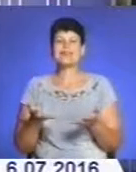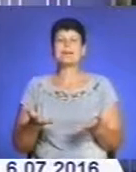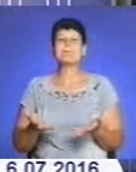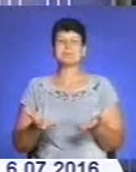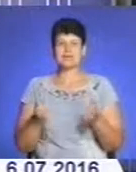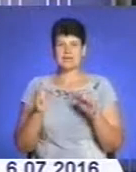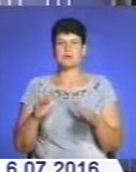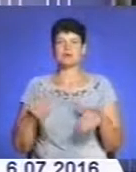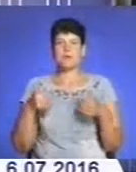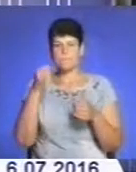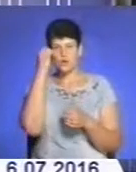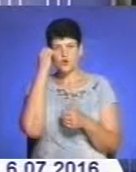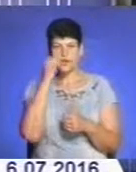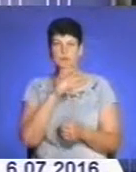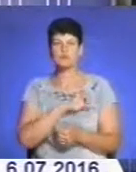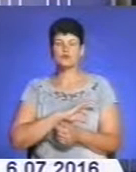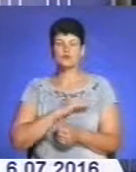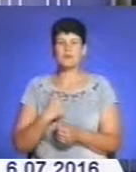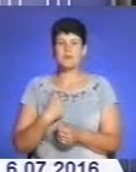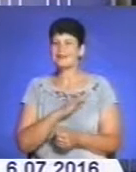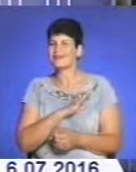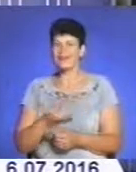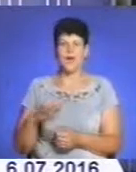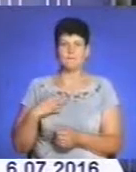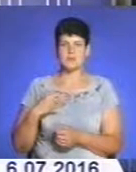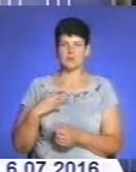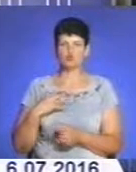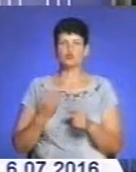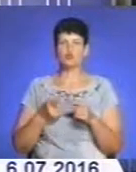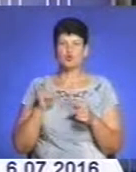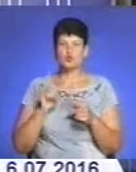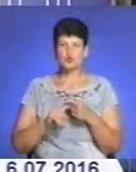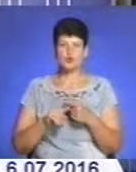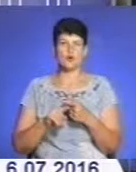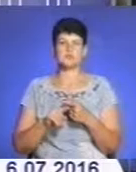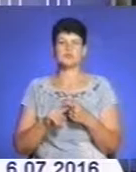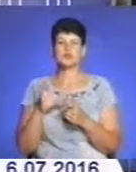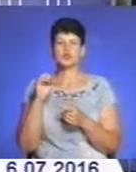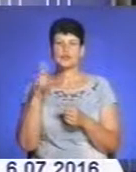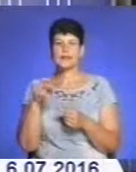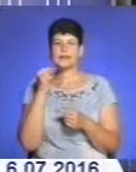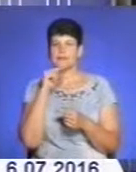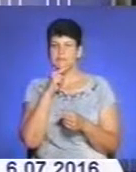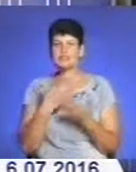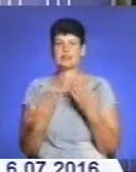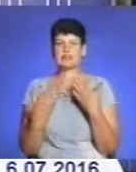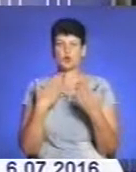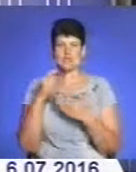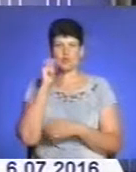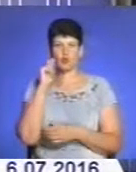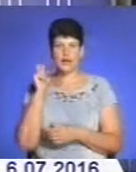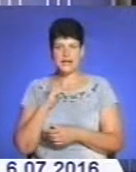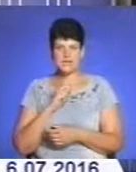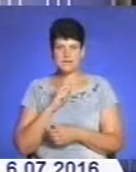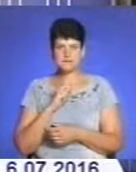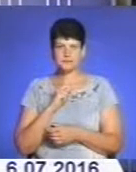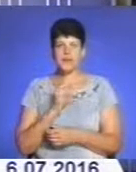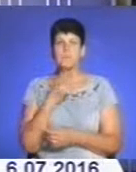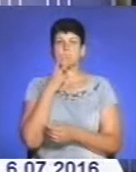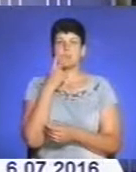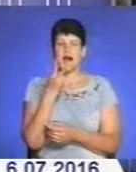подякували профспілкам за те, що вони небайдужі до того стану соціально-трудових і економічних відносин в країні. Бачачи, що